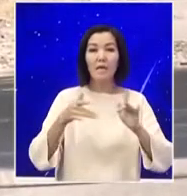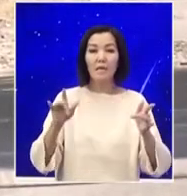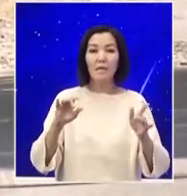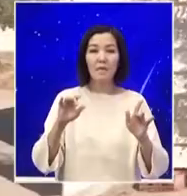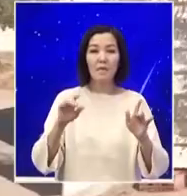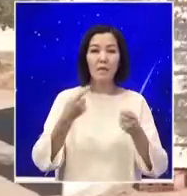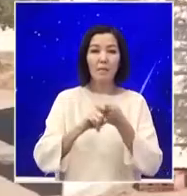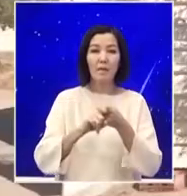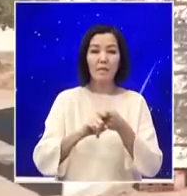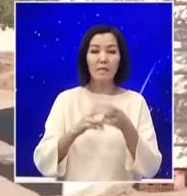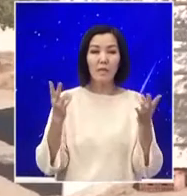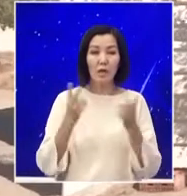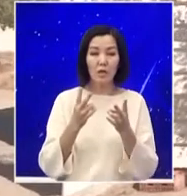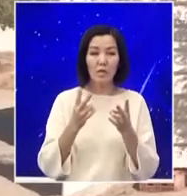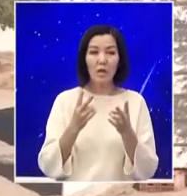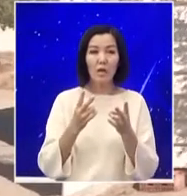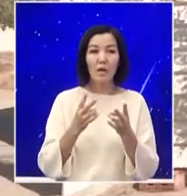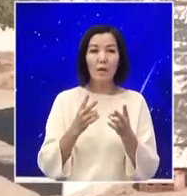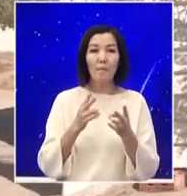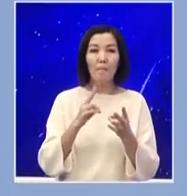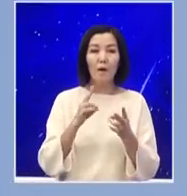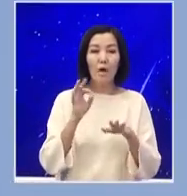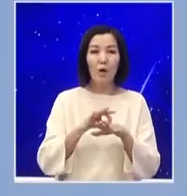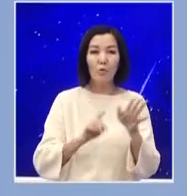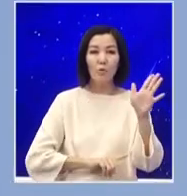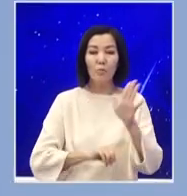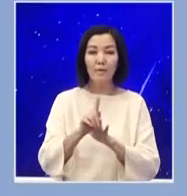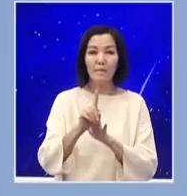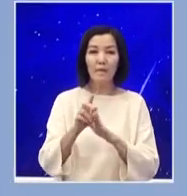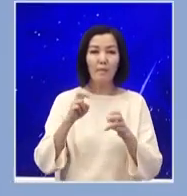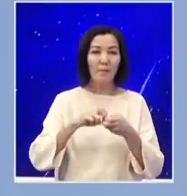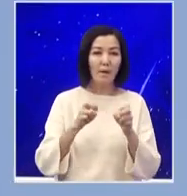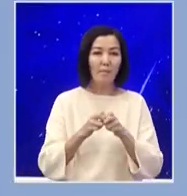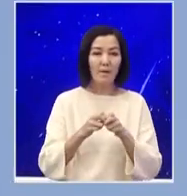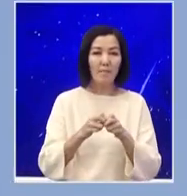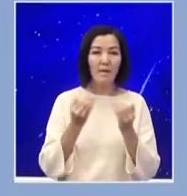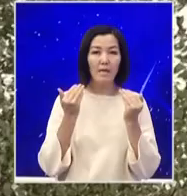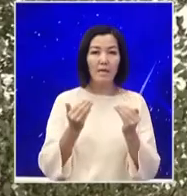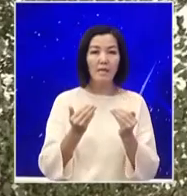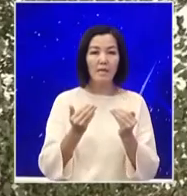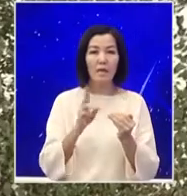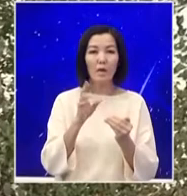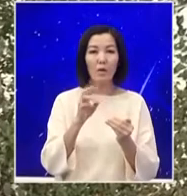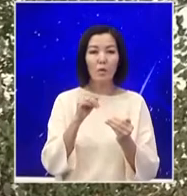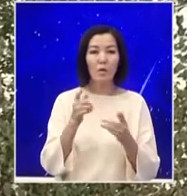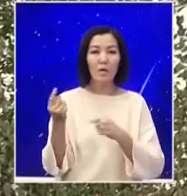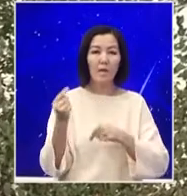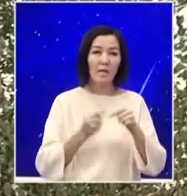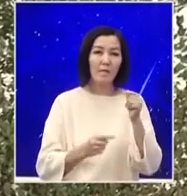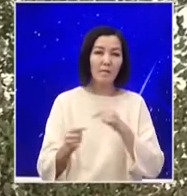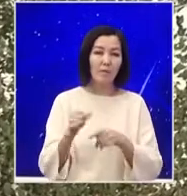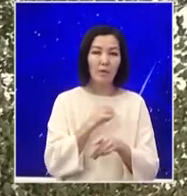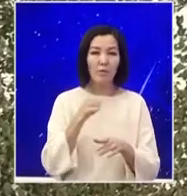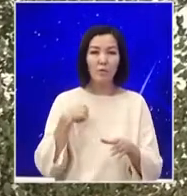ауадай қажет екені айтпаса да белгілі. Пандемия басталғалы күрмеу шешілмей келген бұл түйткілге көлді қаланың кәсіпкерлері нүкте